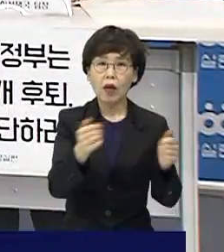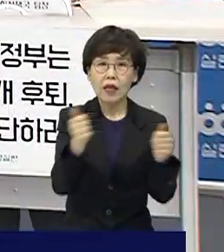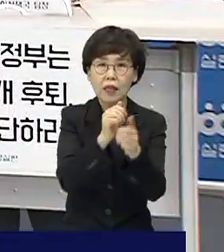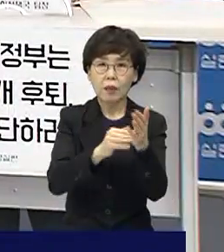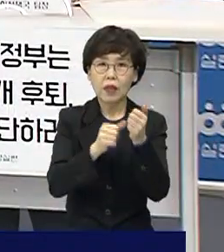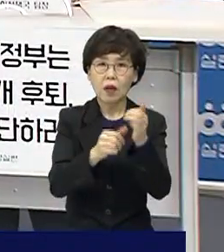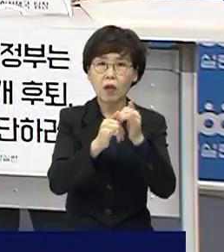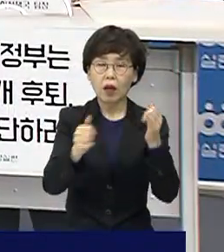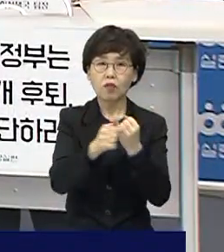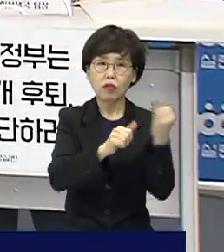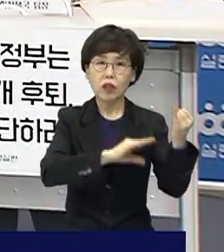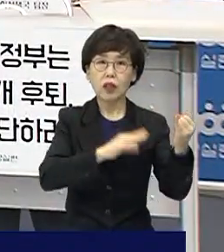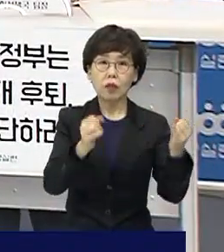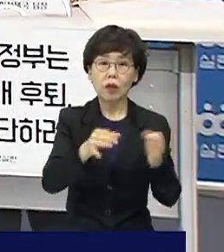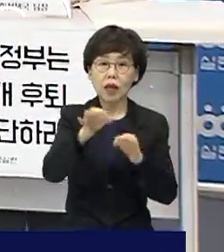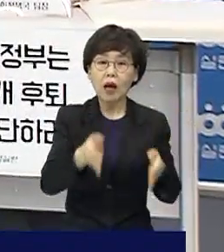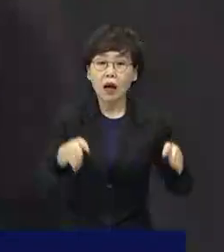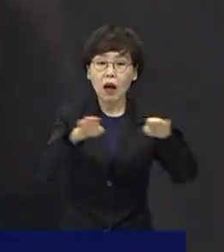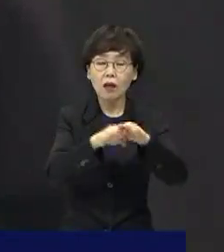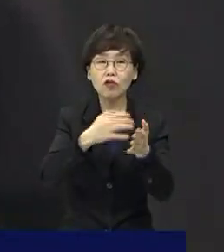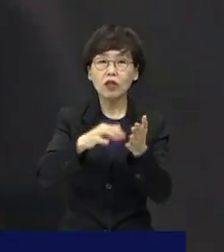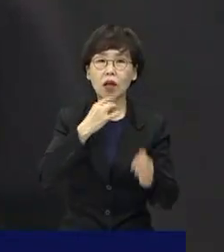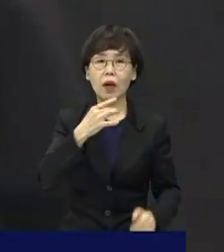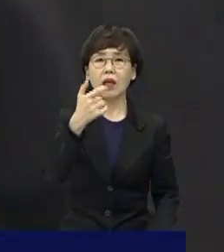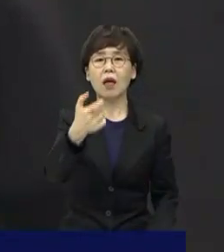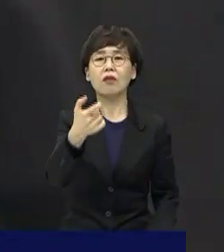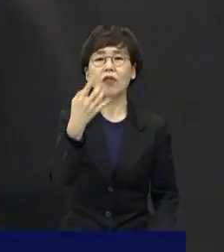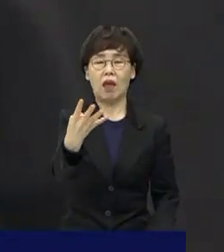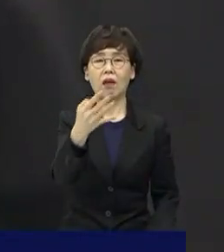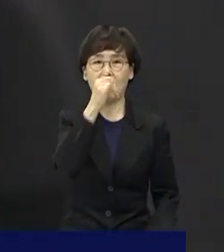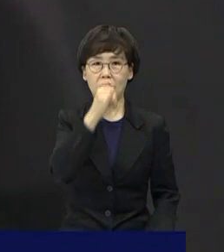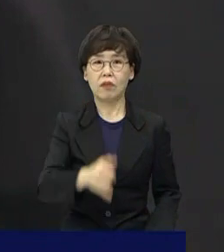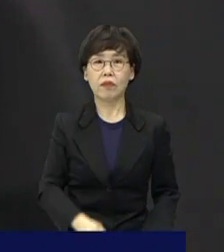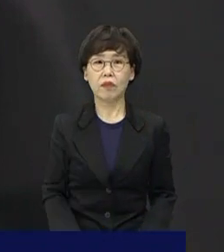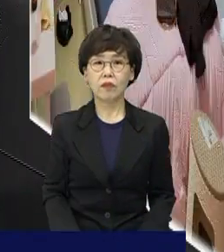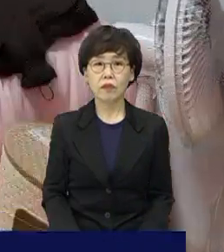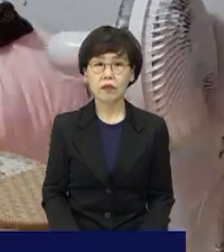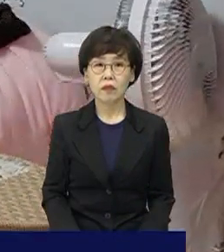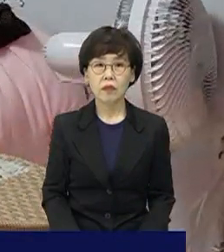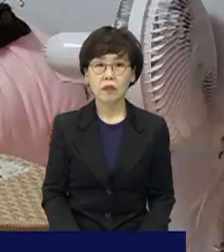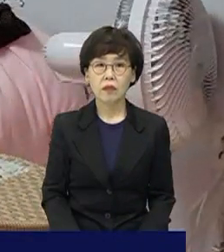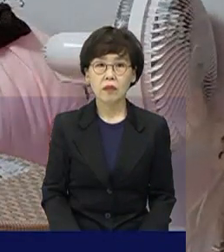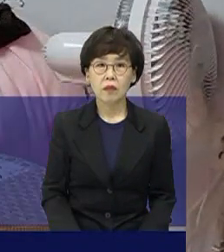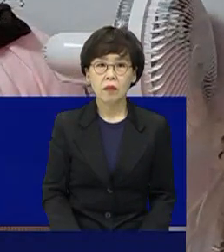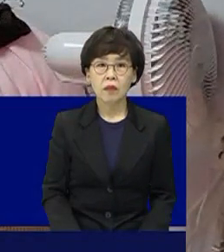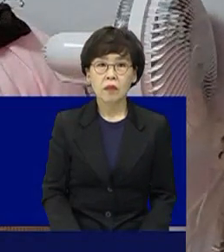인사비서관은 배우자 명의로 상가만 64채를 신고했습니다.